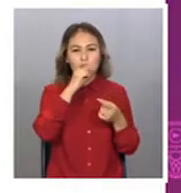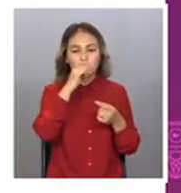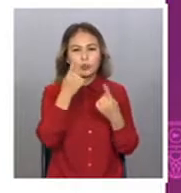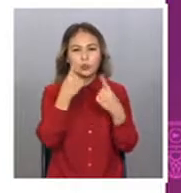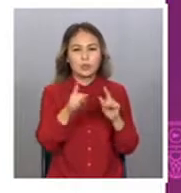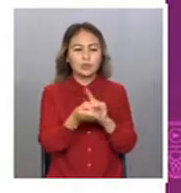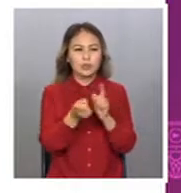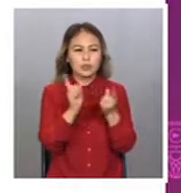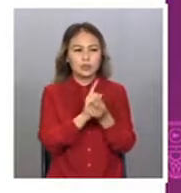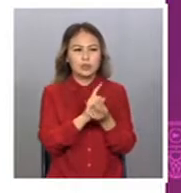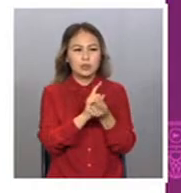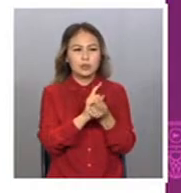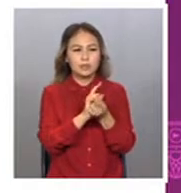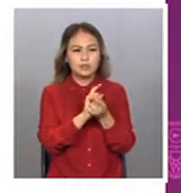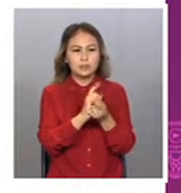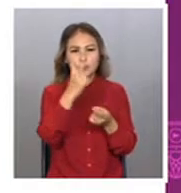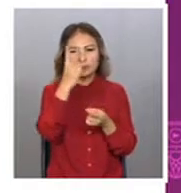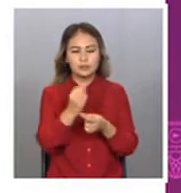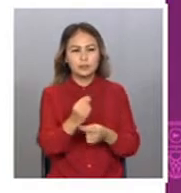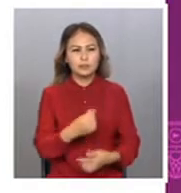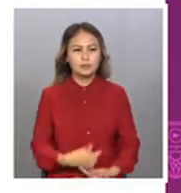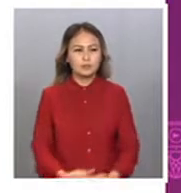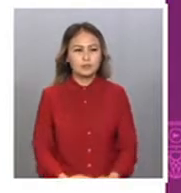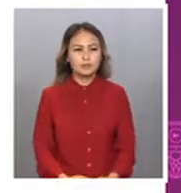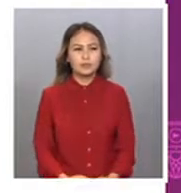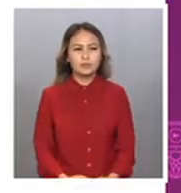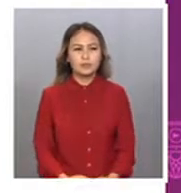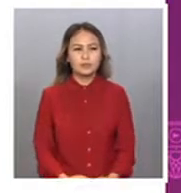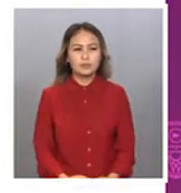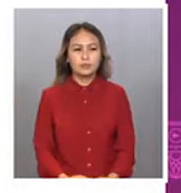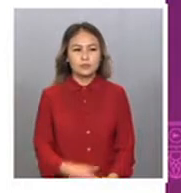өзгеріске ұшырап екі күндік болып айтылады.